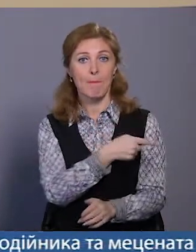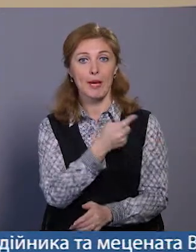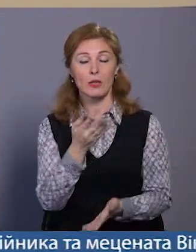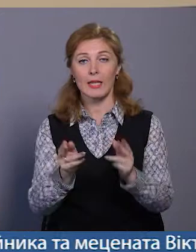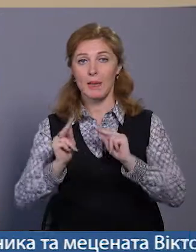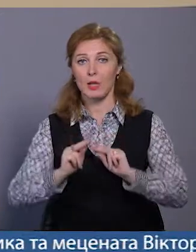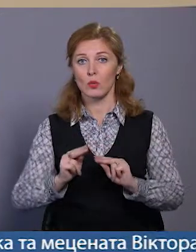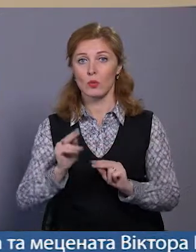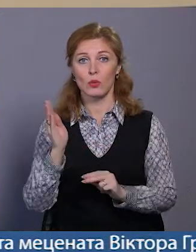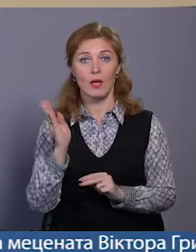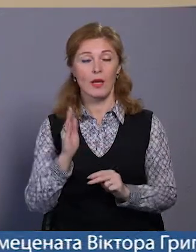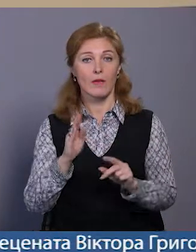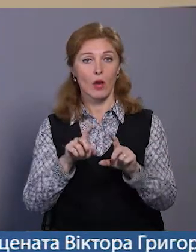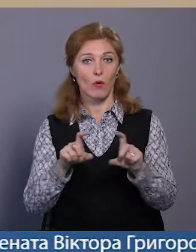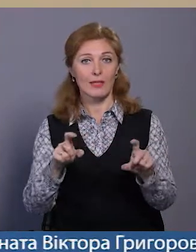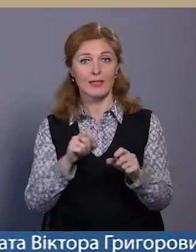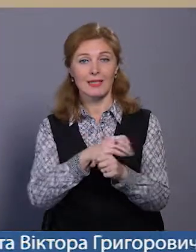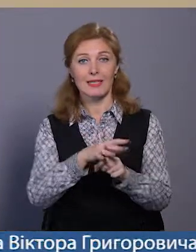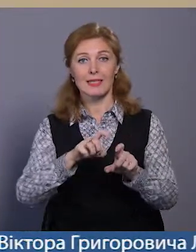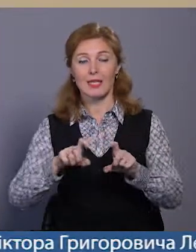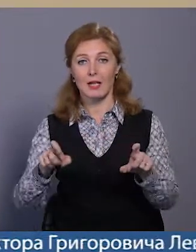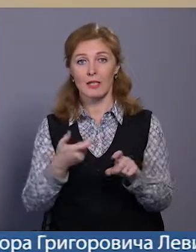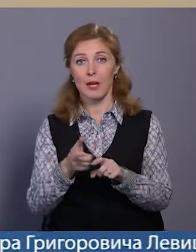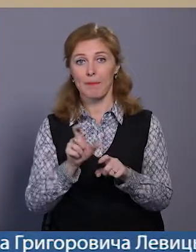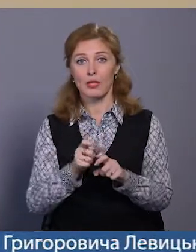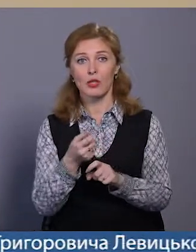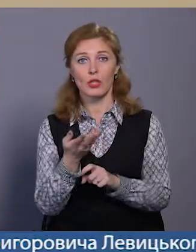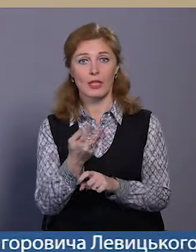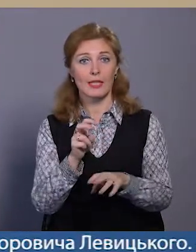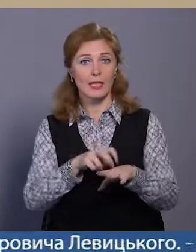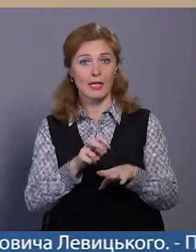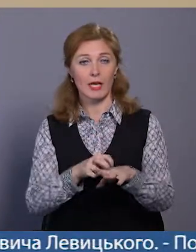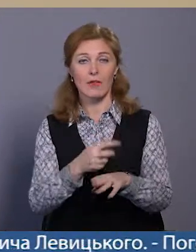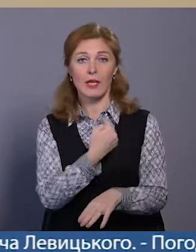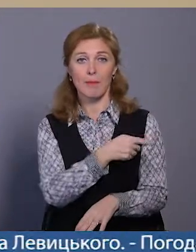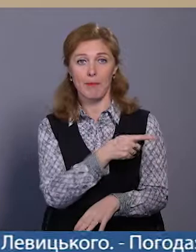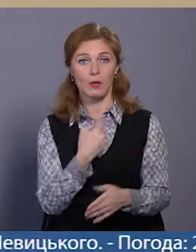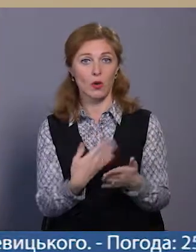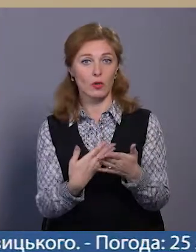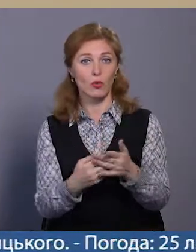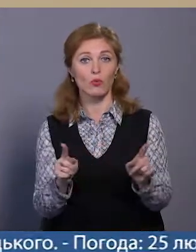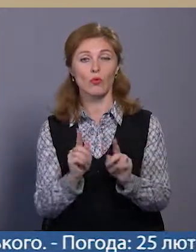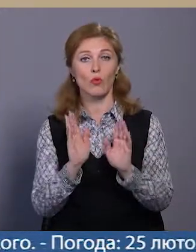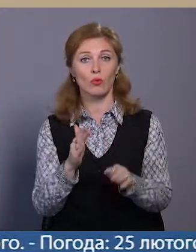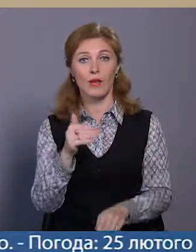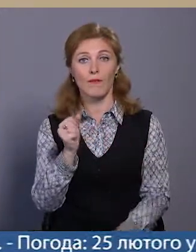в ковідних закладах. Більша кількість лікарів все ж таки і медиків орієнтувалися, що буде